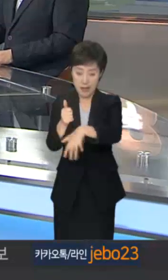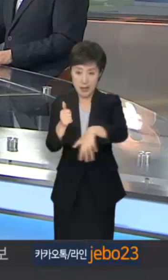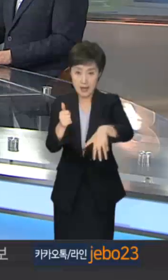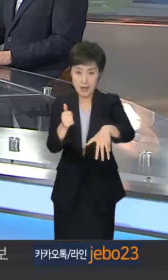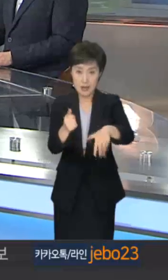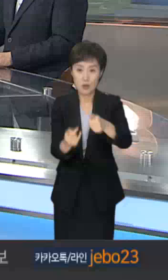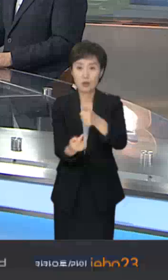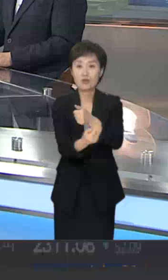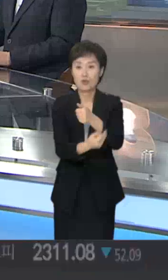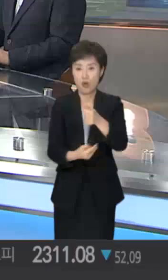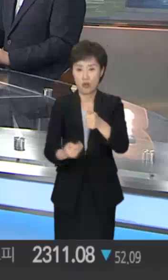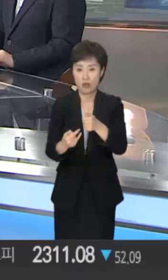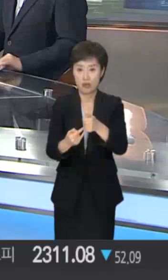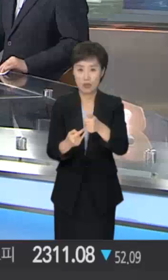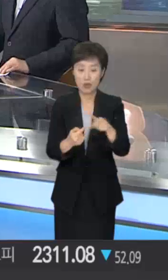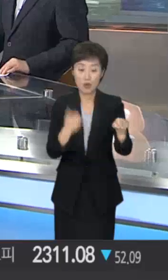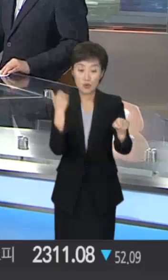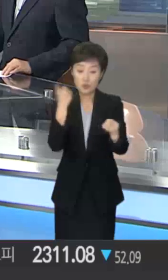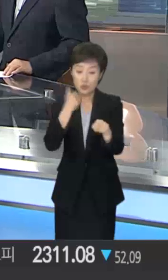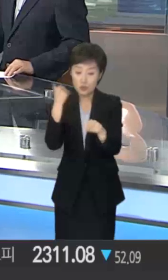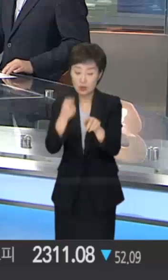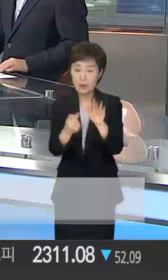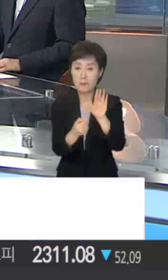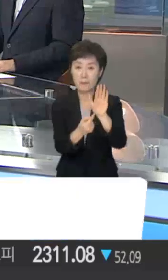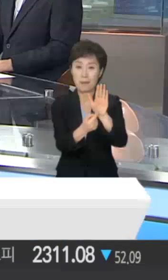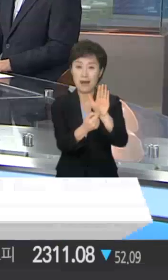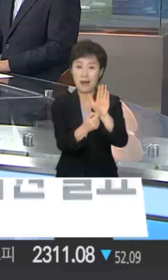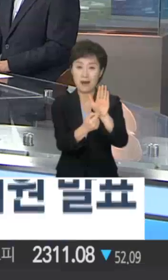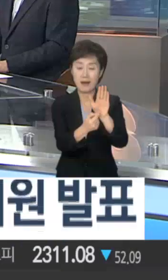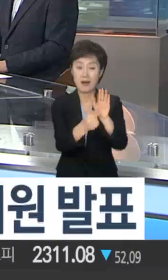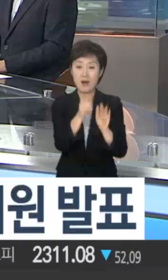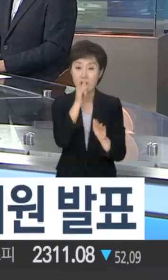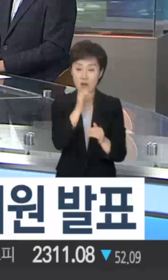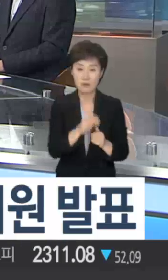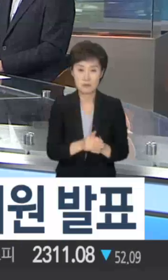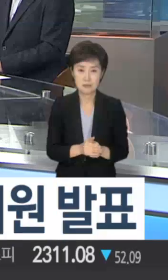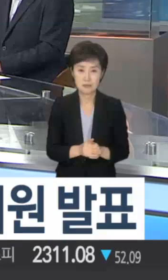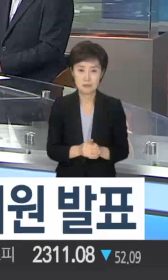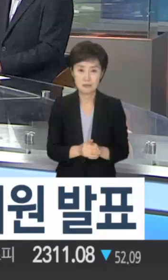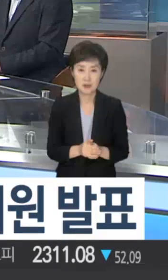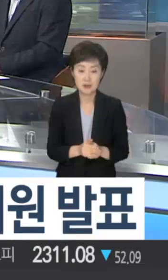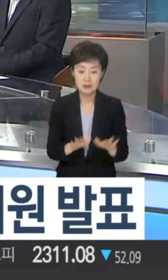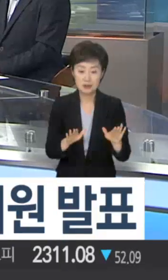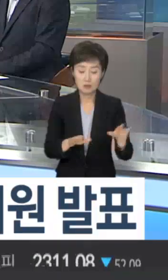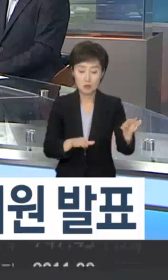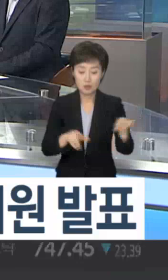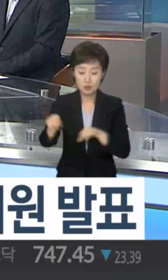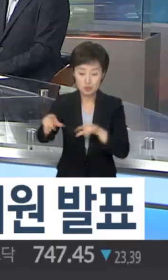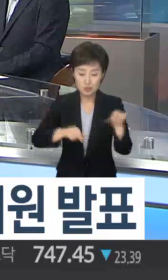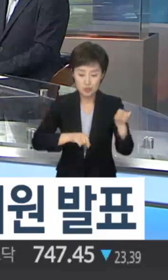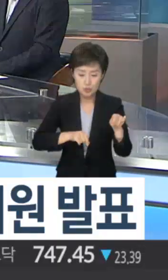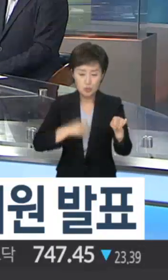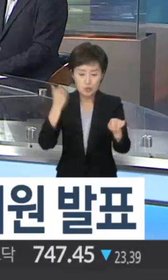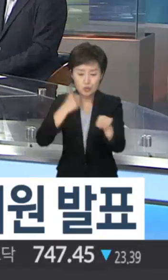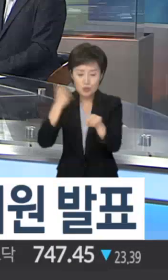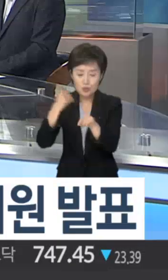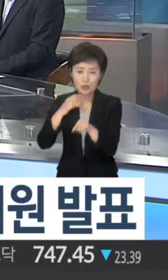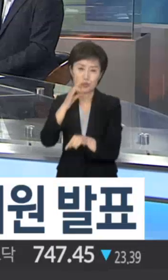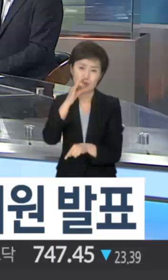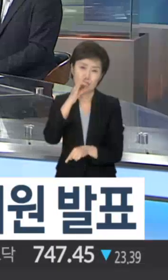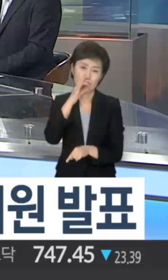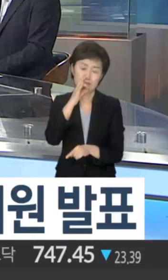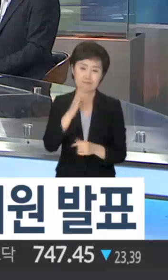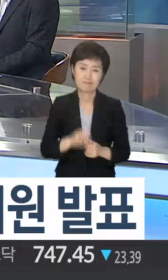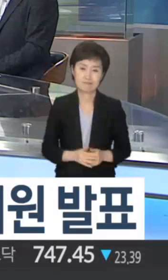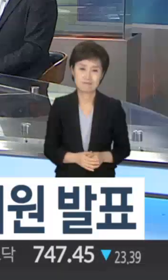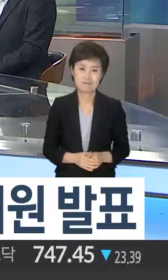혁신위를 이끌어갈 혁신위원들의 면면이 이제 공개가 될 겁니다. 일단 그 구성 어떻게 예상을 하시는지 두 분께 먼저 질문